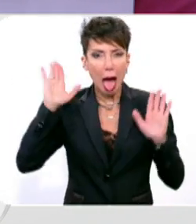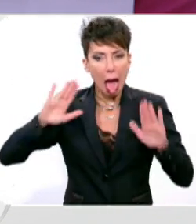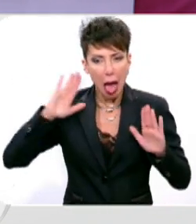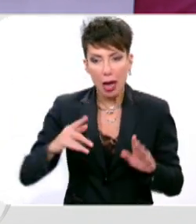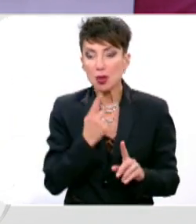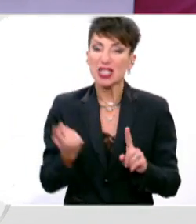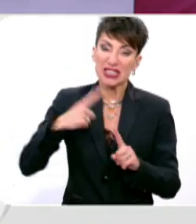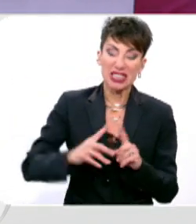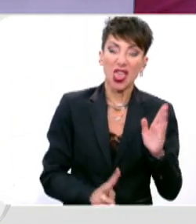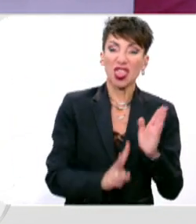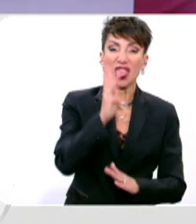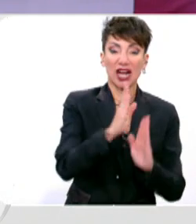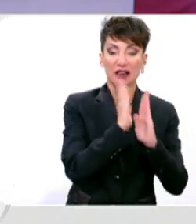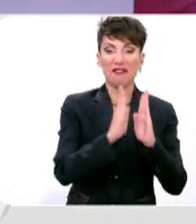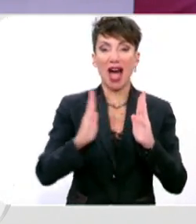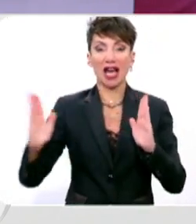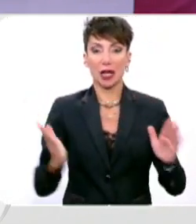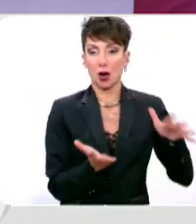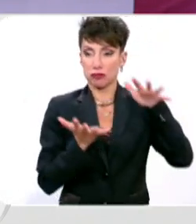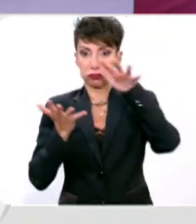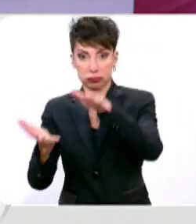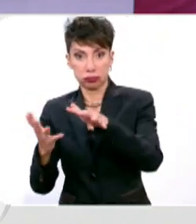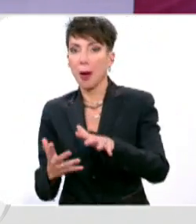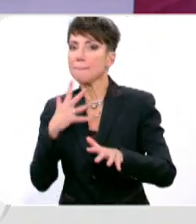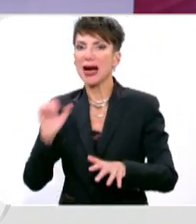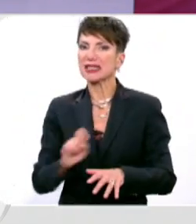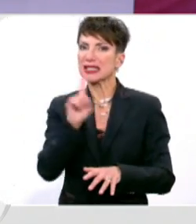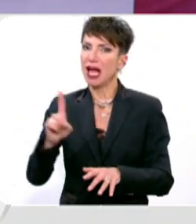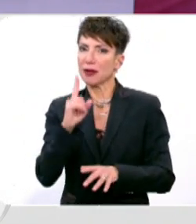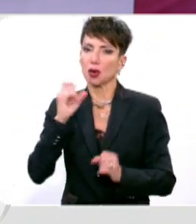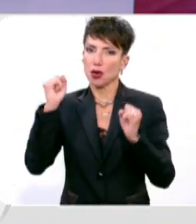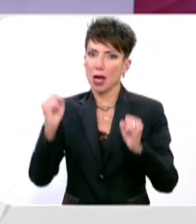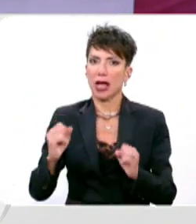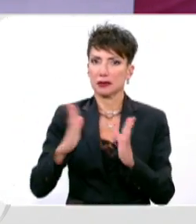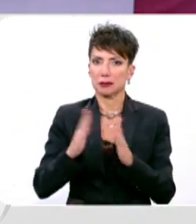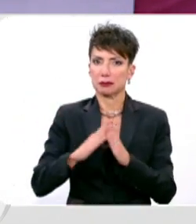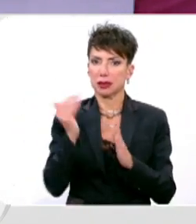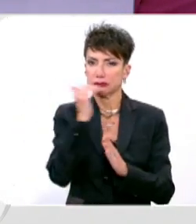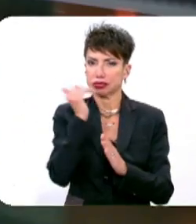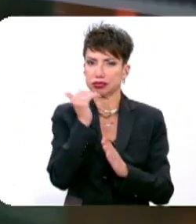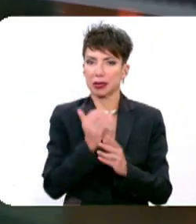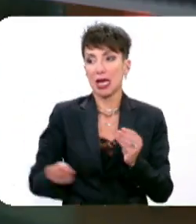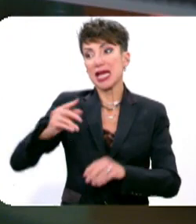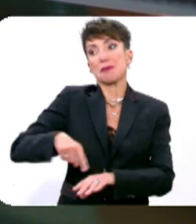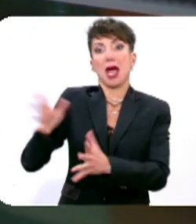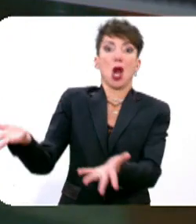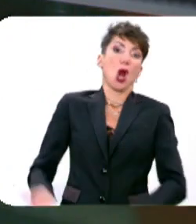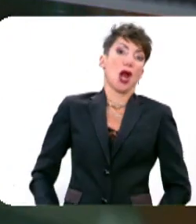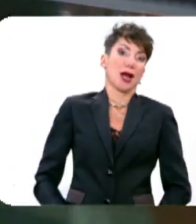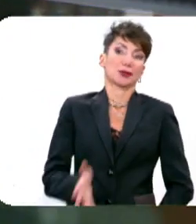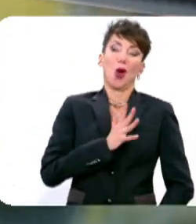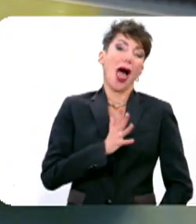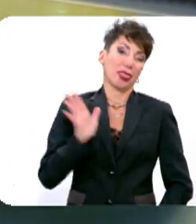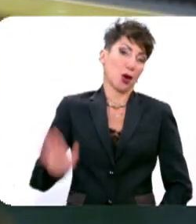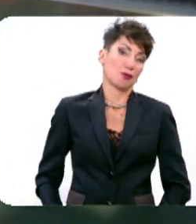δικαιολογητικά. Δούλευε δηλαδή πέραν από το ωράριό του και τα Σαββατοκύριακα προκειμένου να τελειώνει τις δουλειές του. Κάνει υπερορίες ο άνθρωπος, έτσι, έτσι. Προλαβαίνει. Ναι. Και